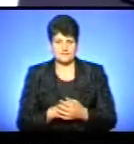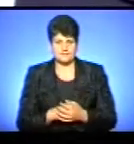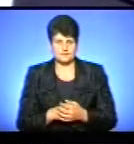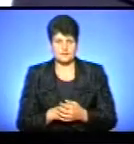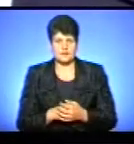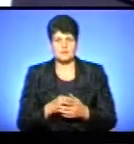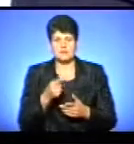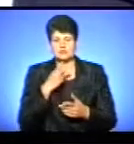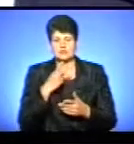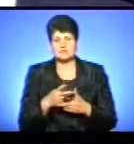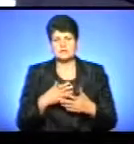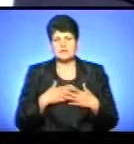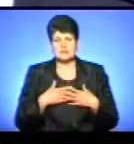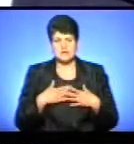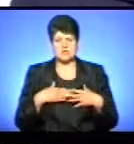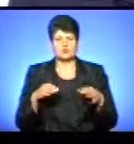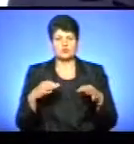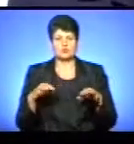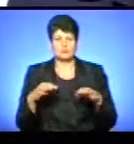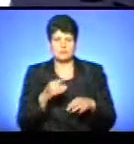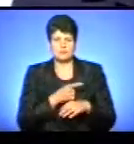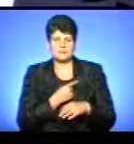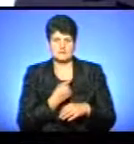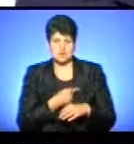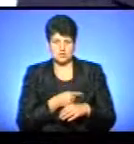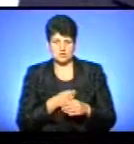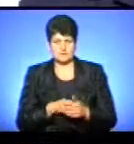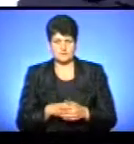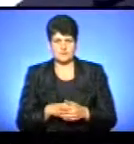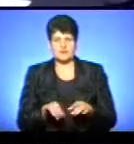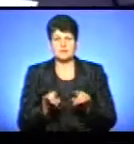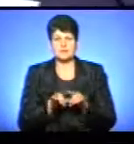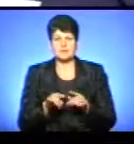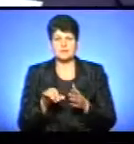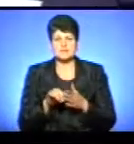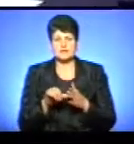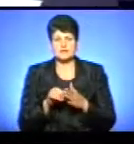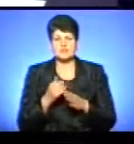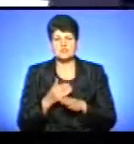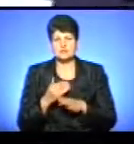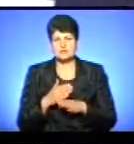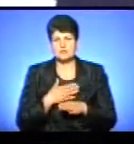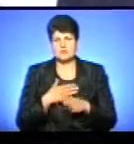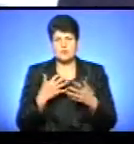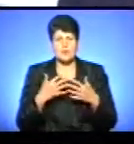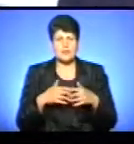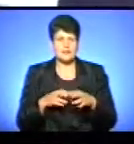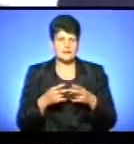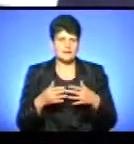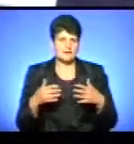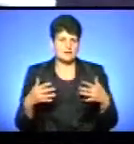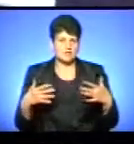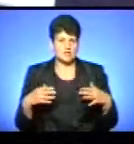представили наш автомобіль медичний, мобільний. А також ми представили частину з нашого обладнання, шини